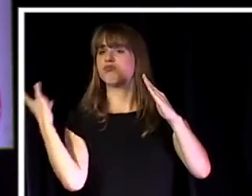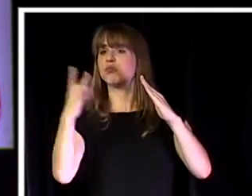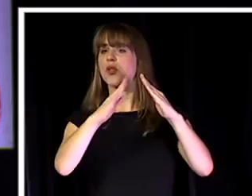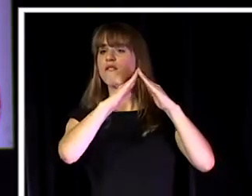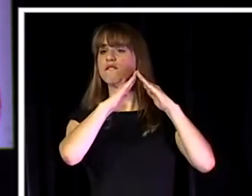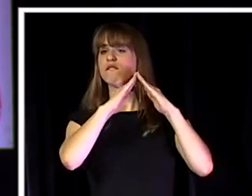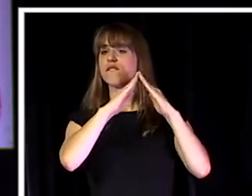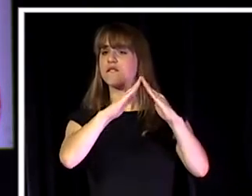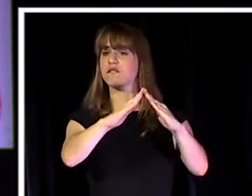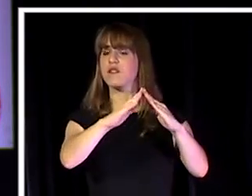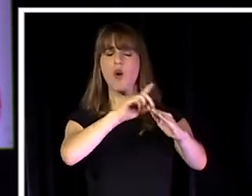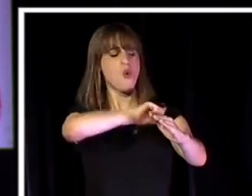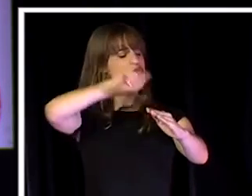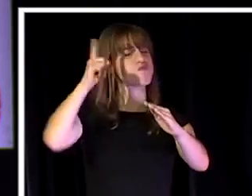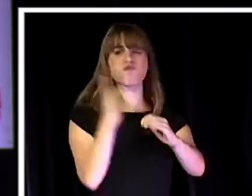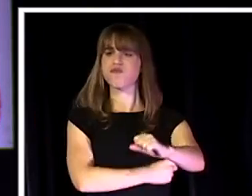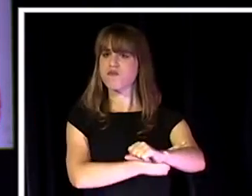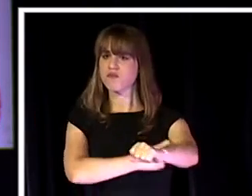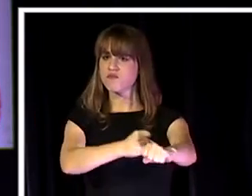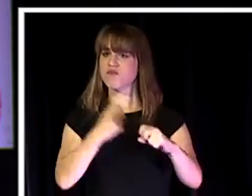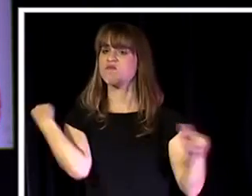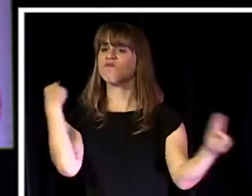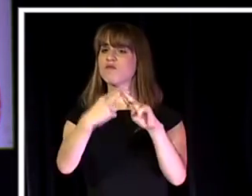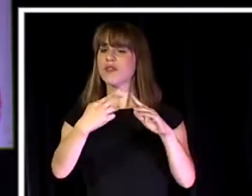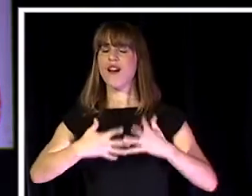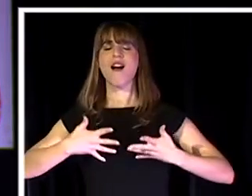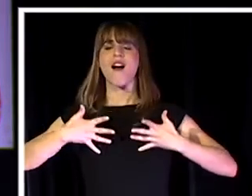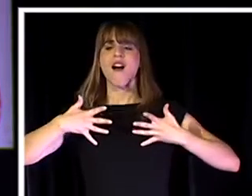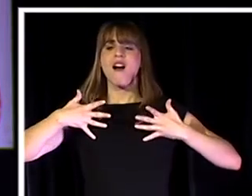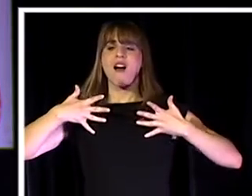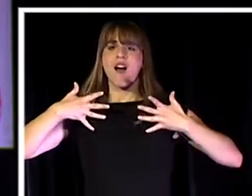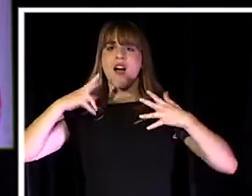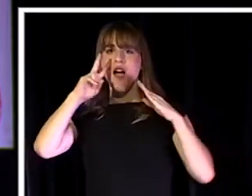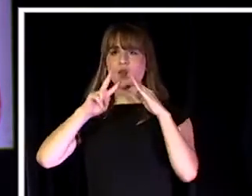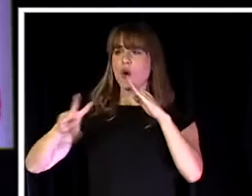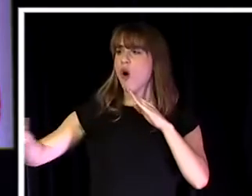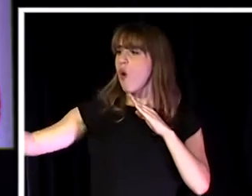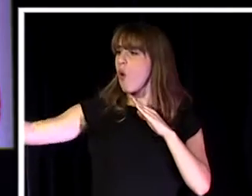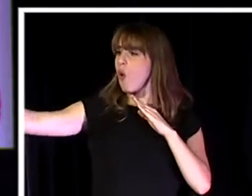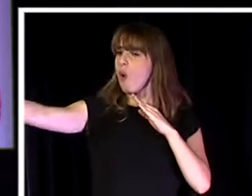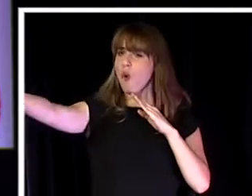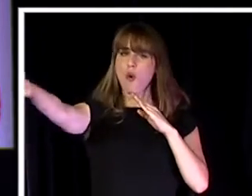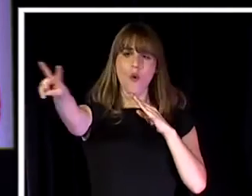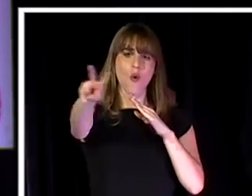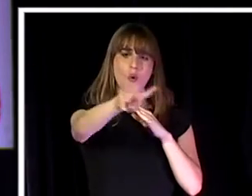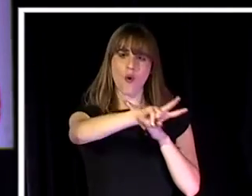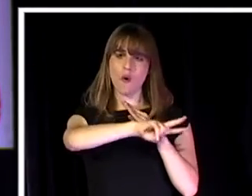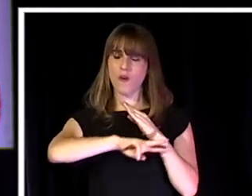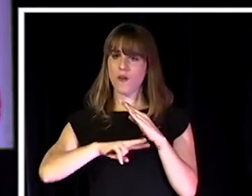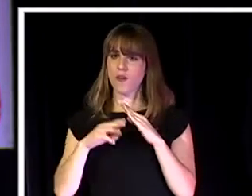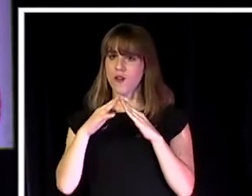σαλέψει. Ήταν τόσο δυνατό, τόσο σπουδαίο και χαιρότανε. Έβλεπε όλο τον ορίζοντα.